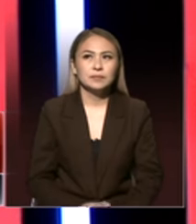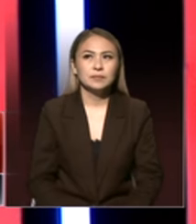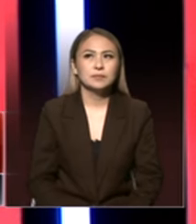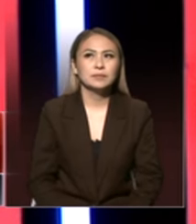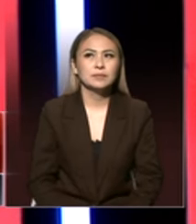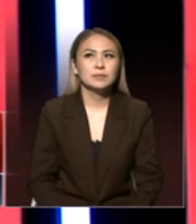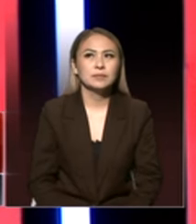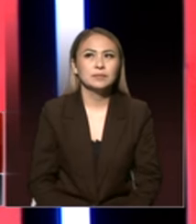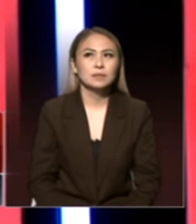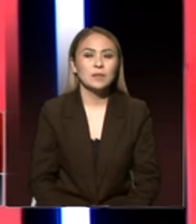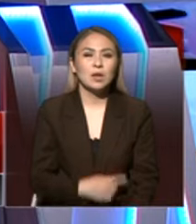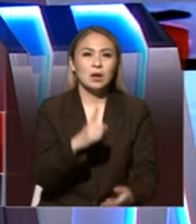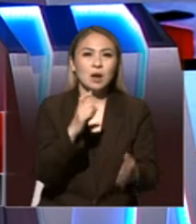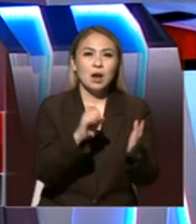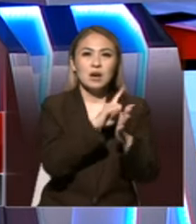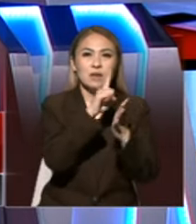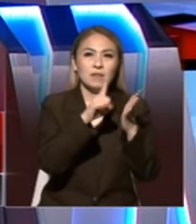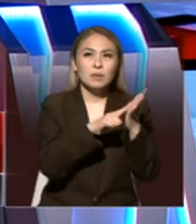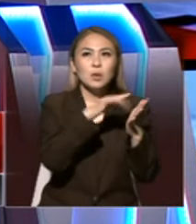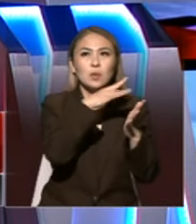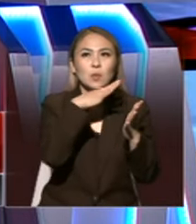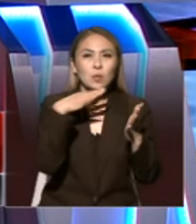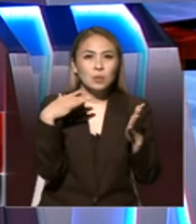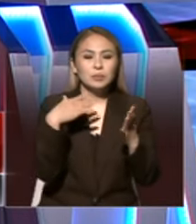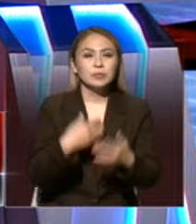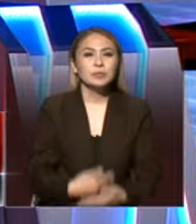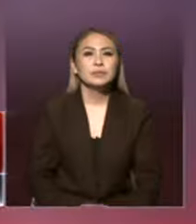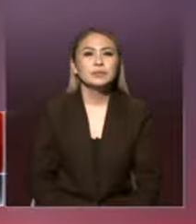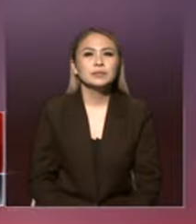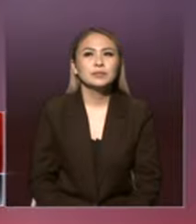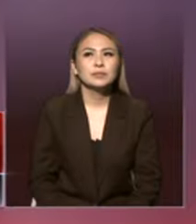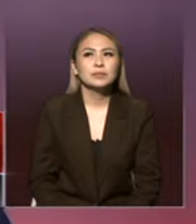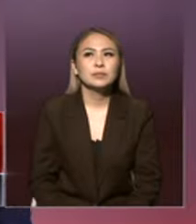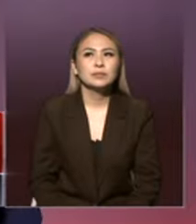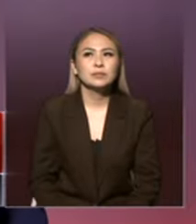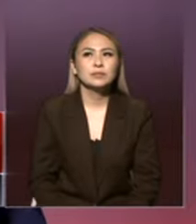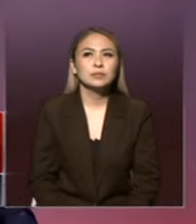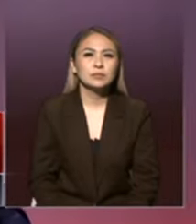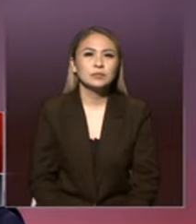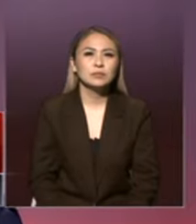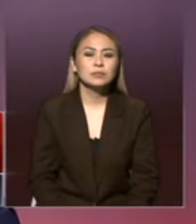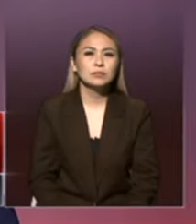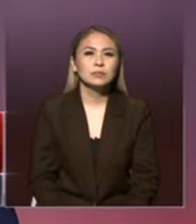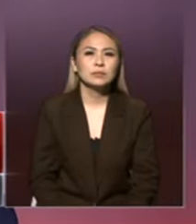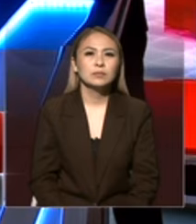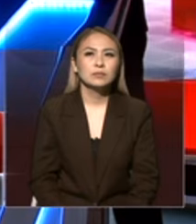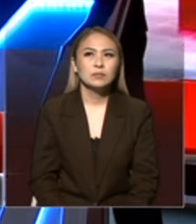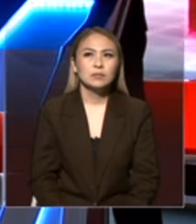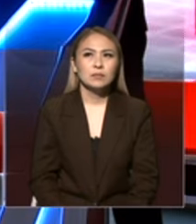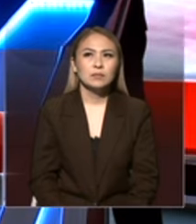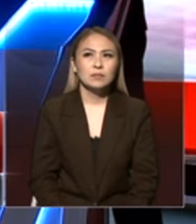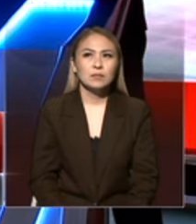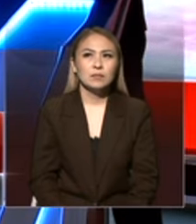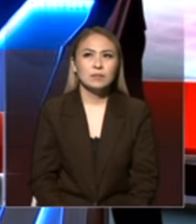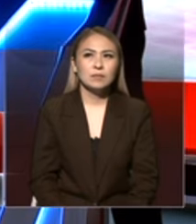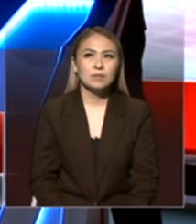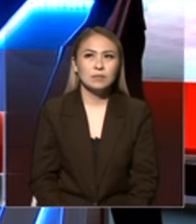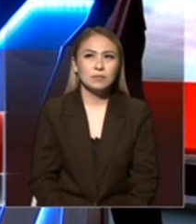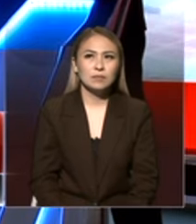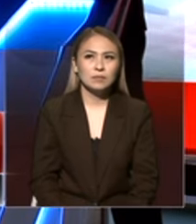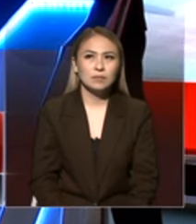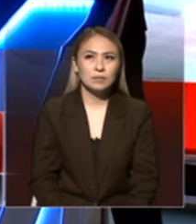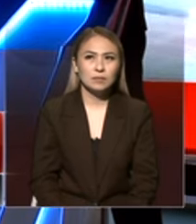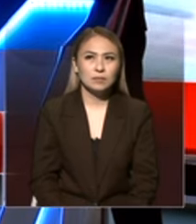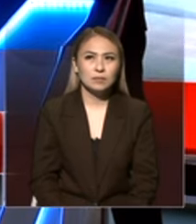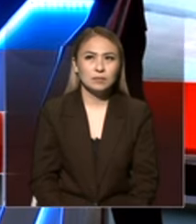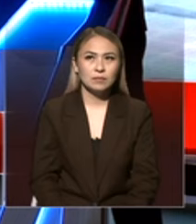Ал сұрақ көп. Көріп отырсыздар, иә? Сұрақ көп. Бір зат айтайын. Мысалы, МТЗ-82 дегенге не утил керек, мен